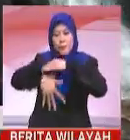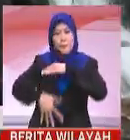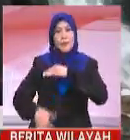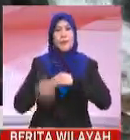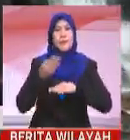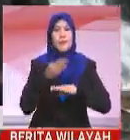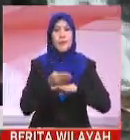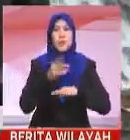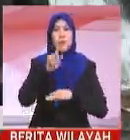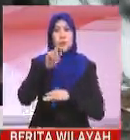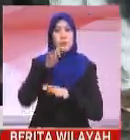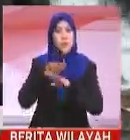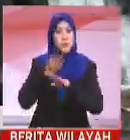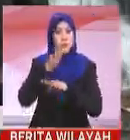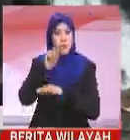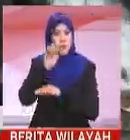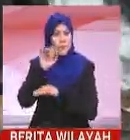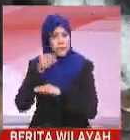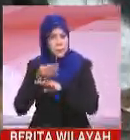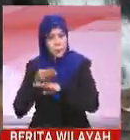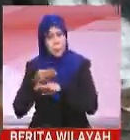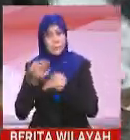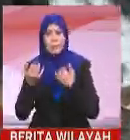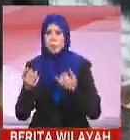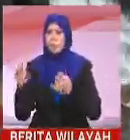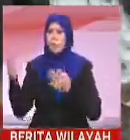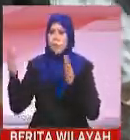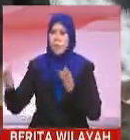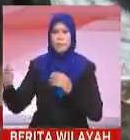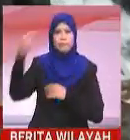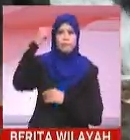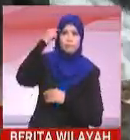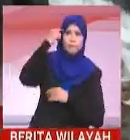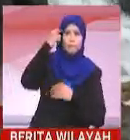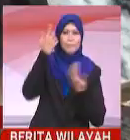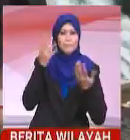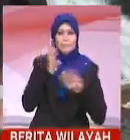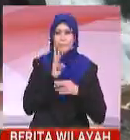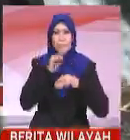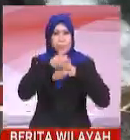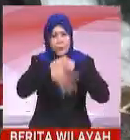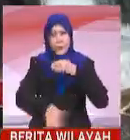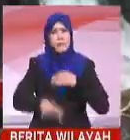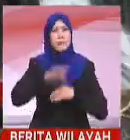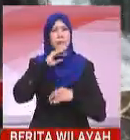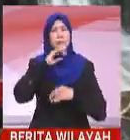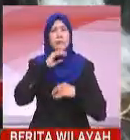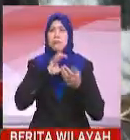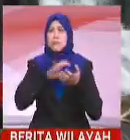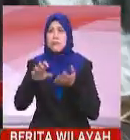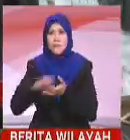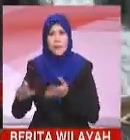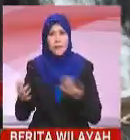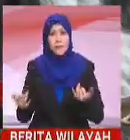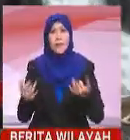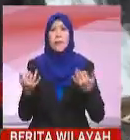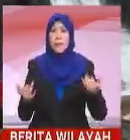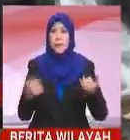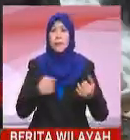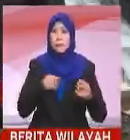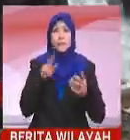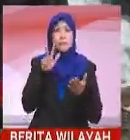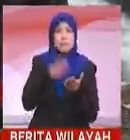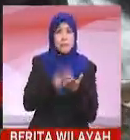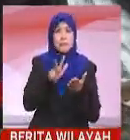Batu Segari yang dilaporkan telah musnah akibat aktiviti pengkuarian sebelum ini. Dan di sini saya ingin mengesahkan